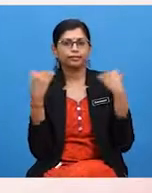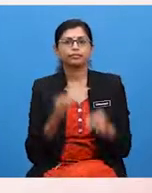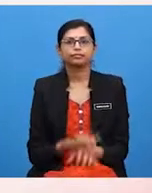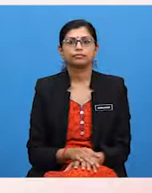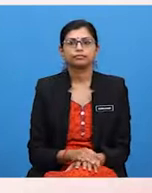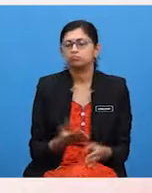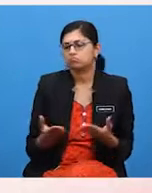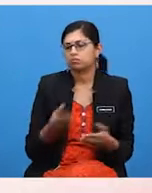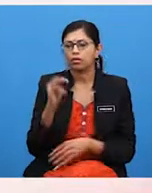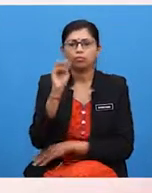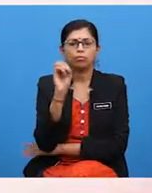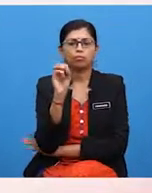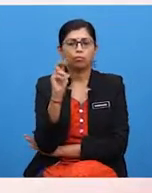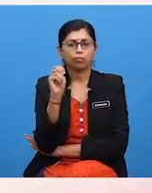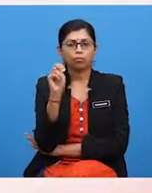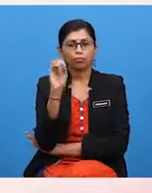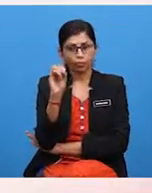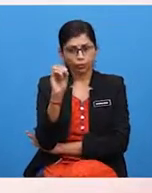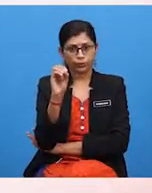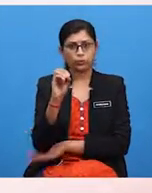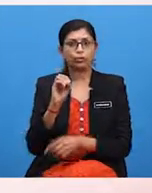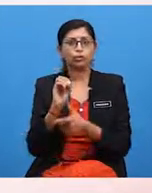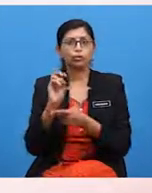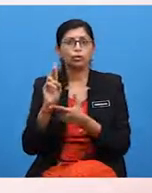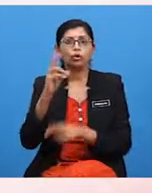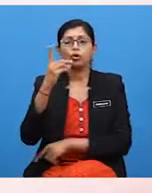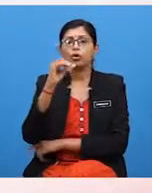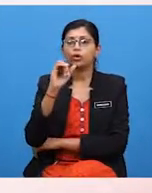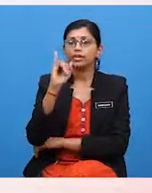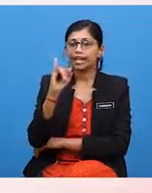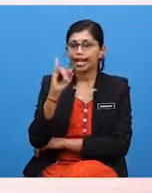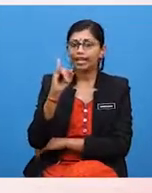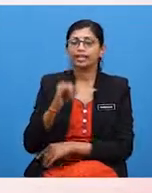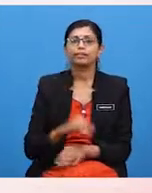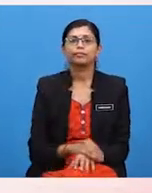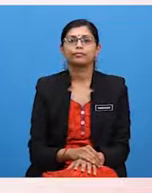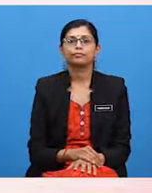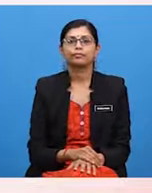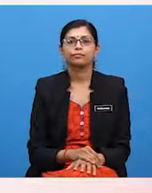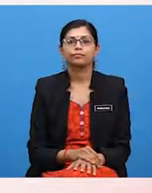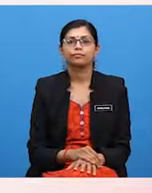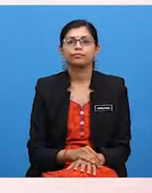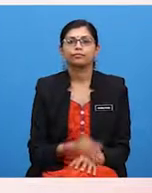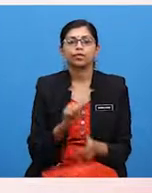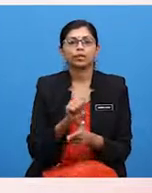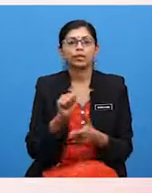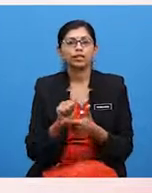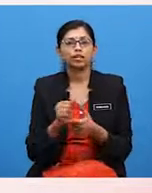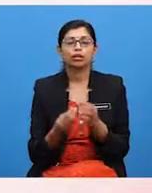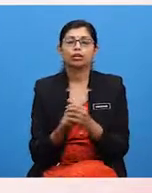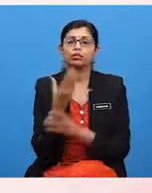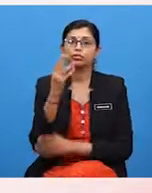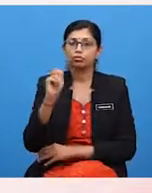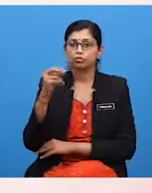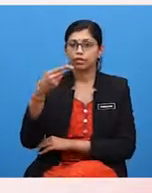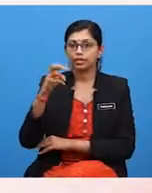tumbuhan sama ada tumbuhan monokotiledon, tumbuhan dikotiledon,